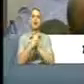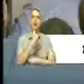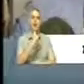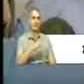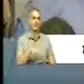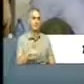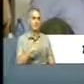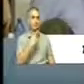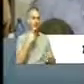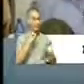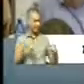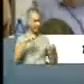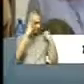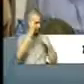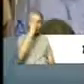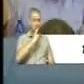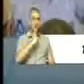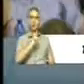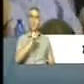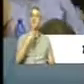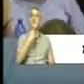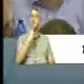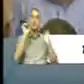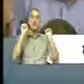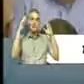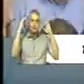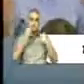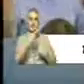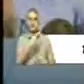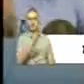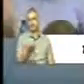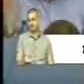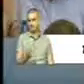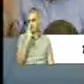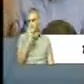זה שטויות? לא, אבל הדברים של נשיא מצרים, תראה,